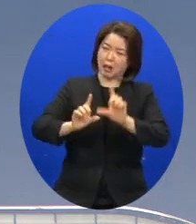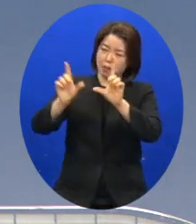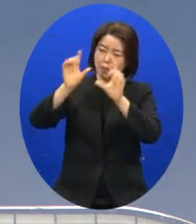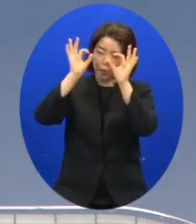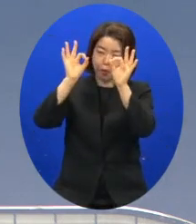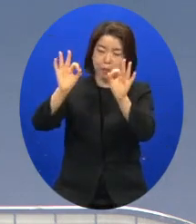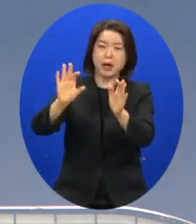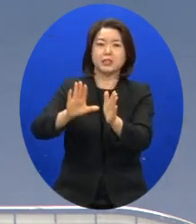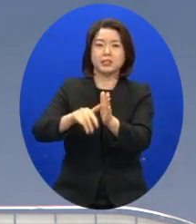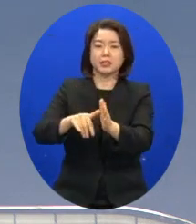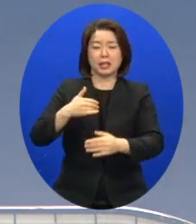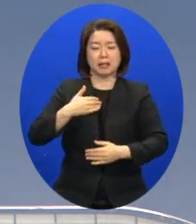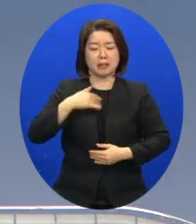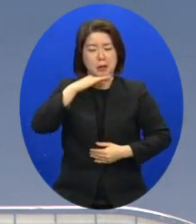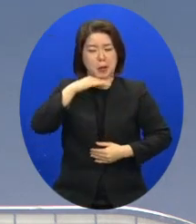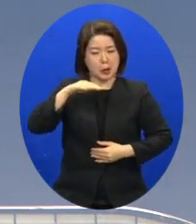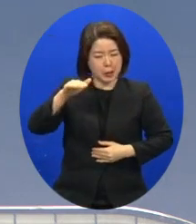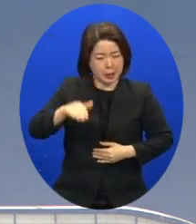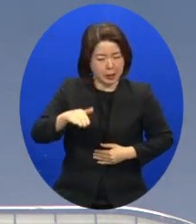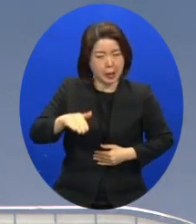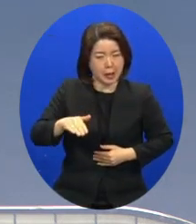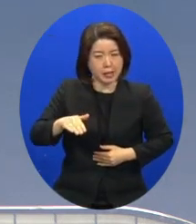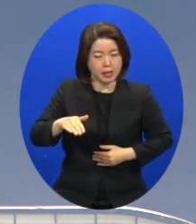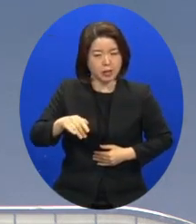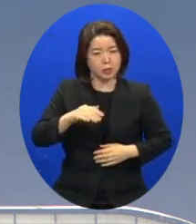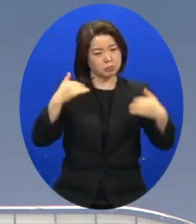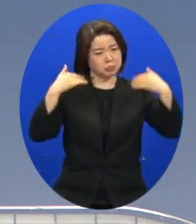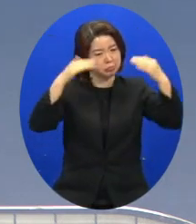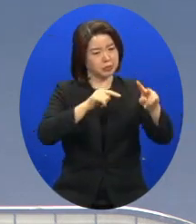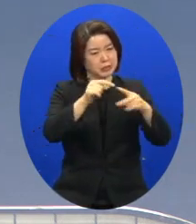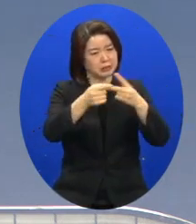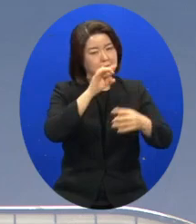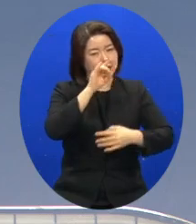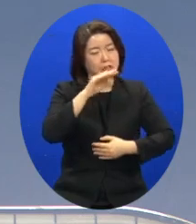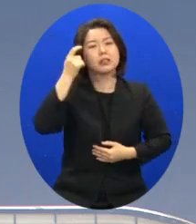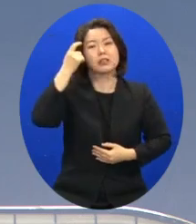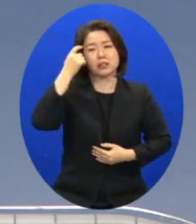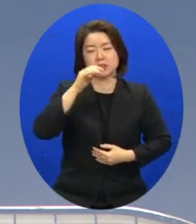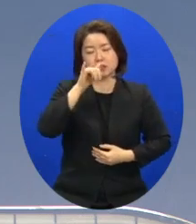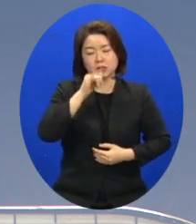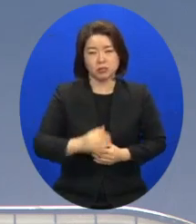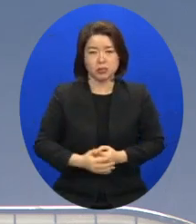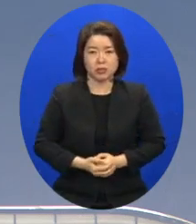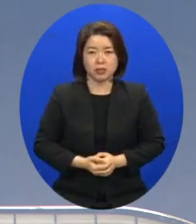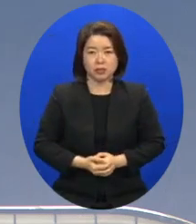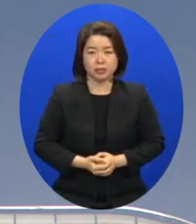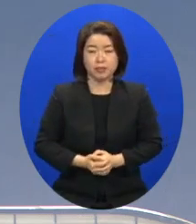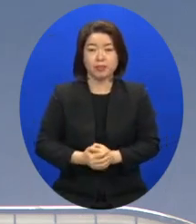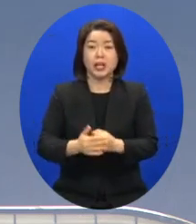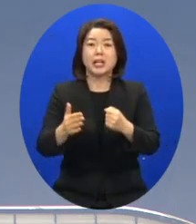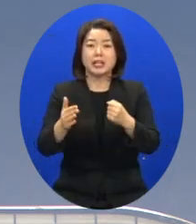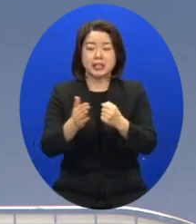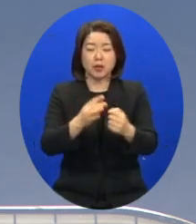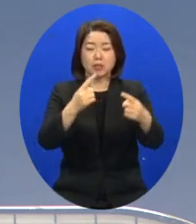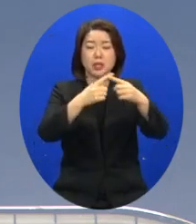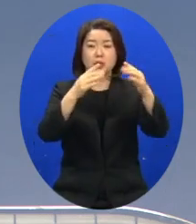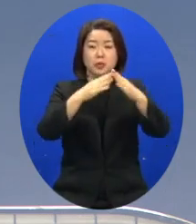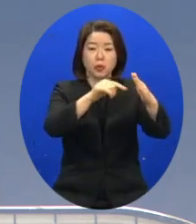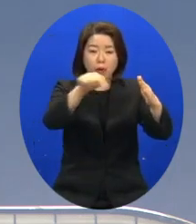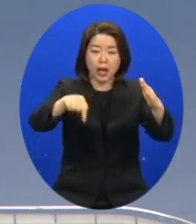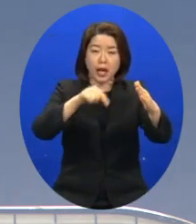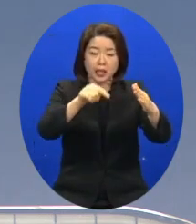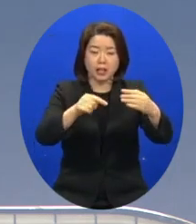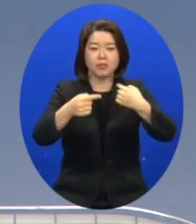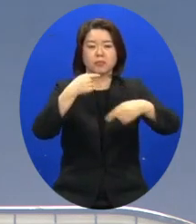어려운 들 이해가 안 된다 그런 생각이 들더라구요 그래서 교회 안에 정치가 생기는 겁니다